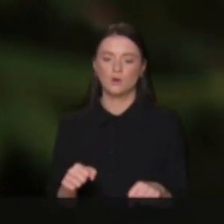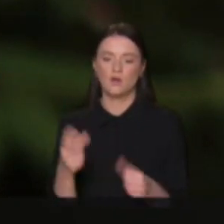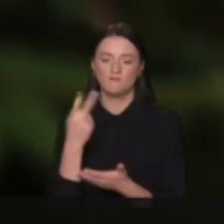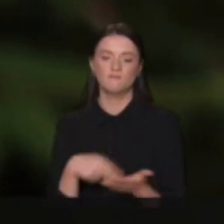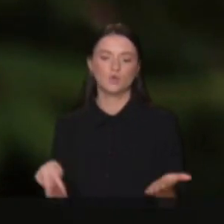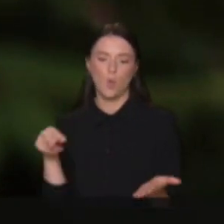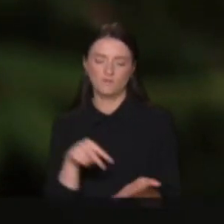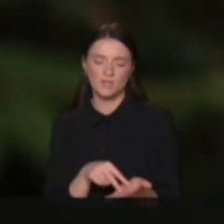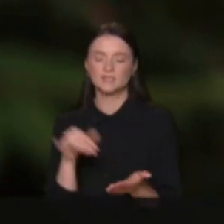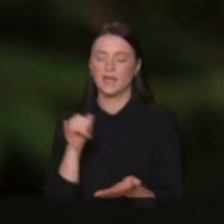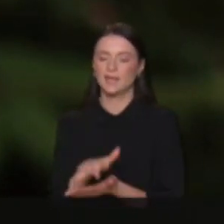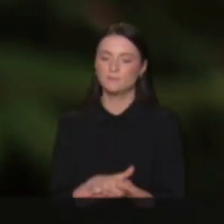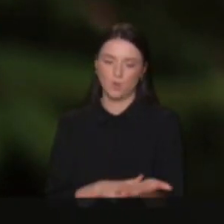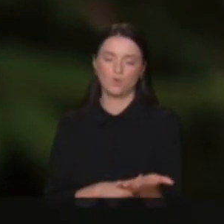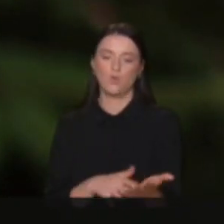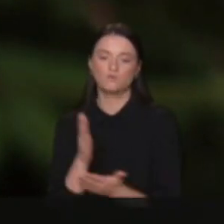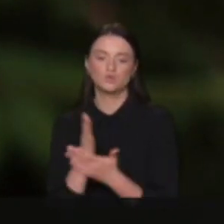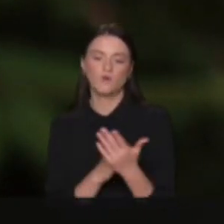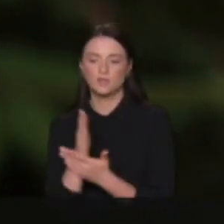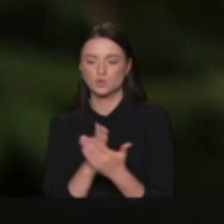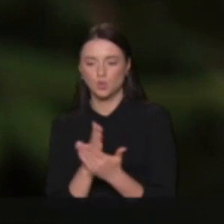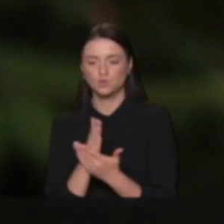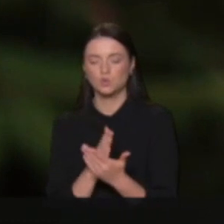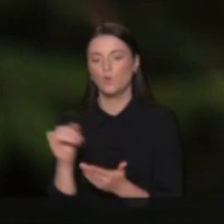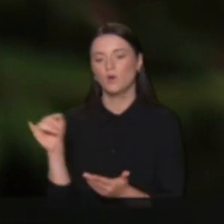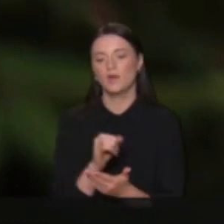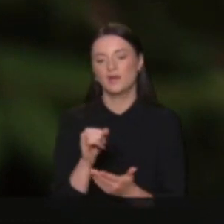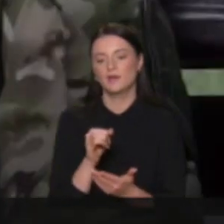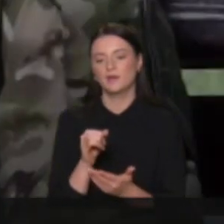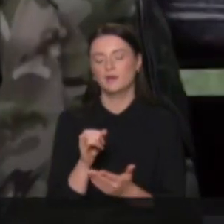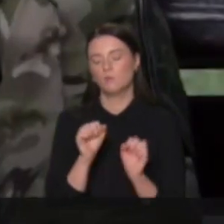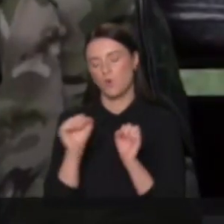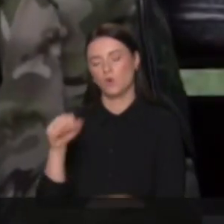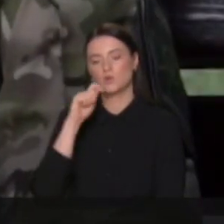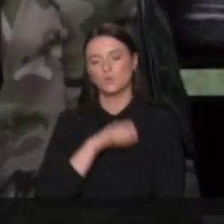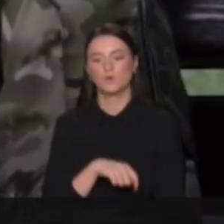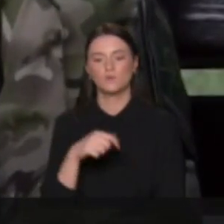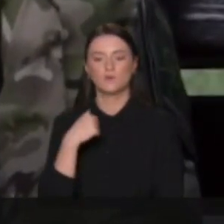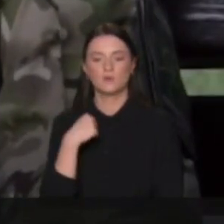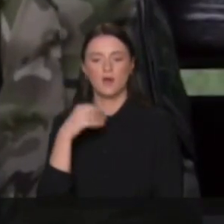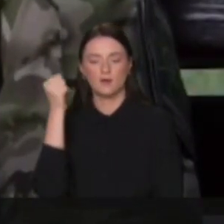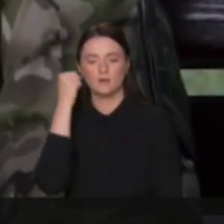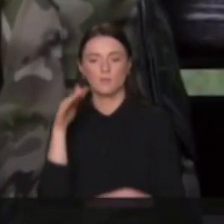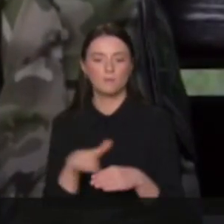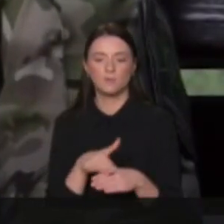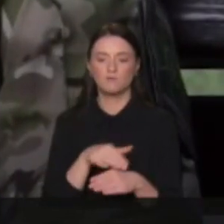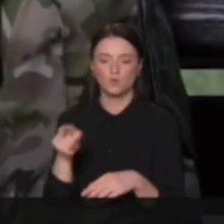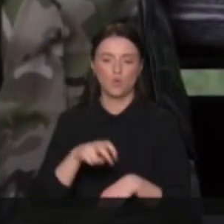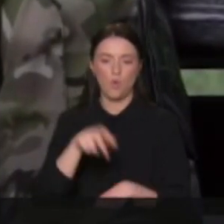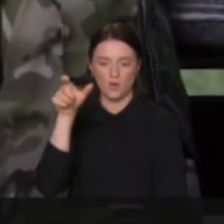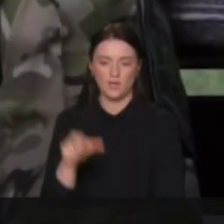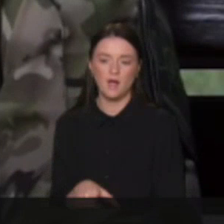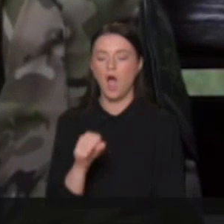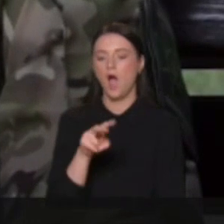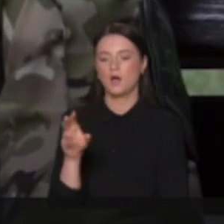відновитися і далі продовжувати службу і боронити Україну. Я не пам'ятаю, як прізвище буде того лікаря,